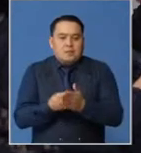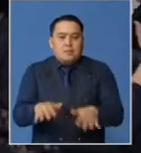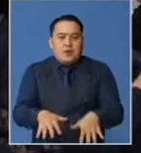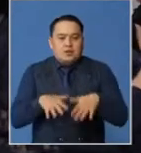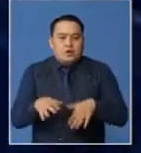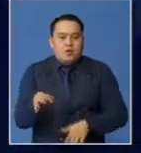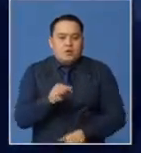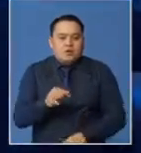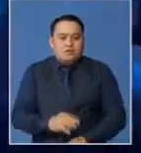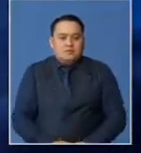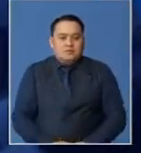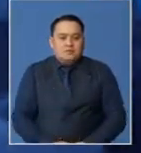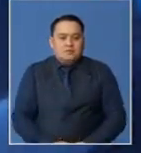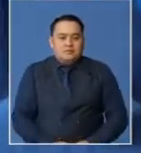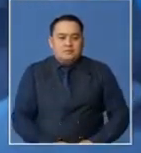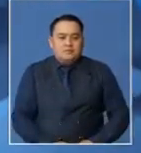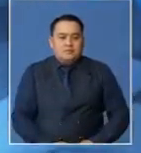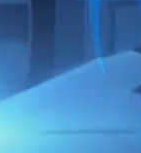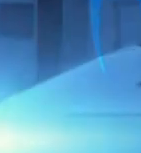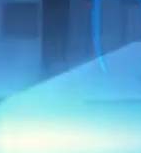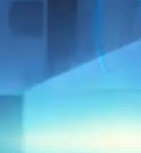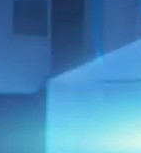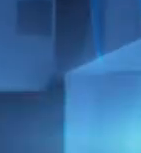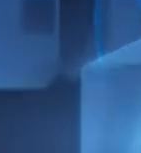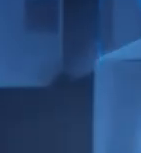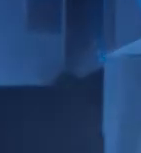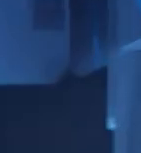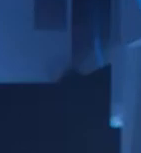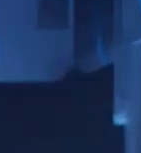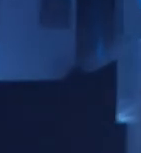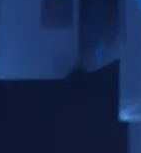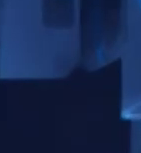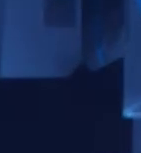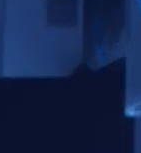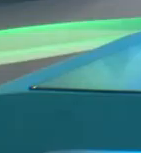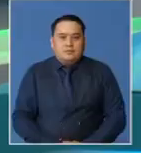маслихатам области. Ануар Амангельдинов, Жасулан Шенкенже, телеканал ЖТСУ.